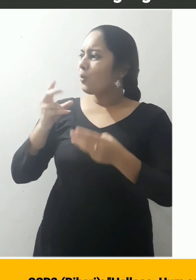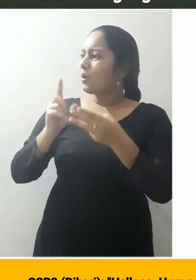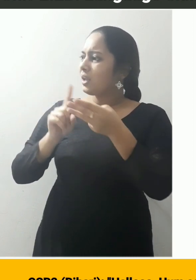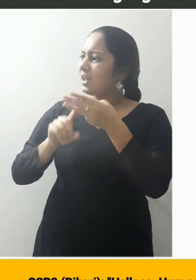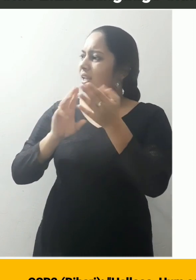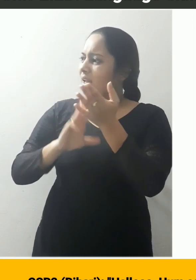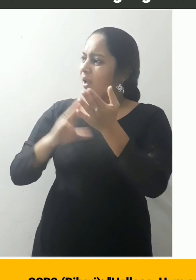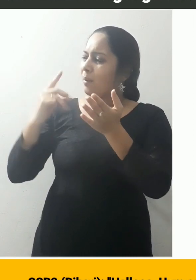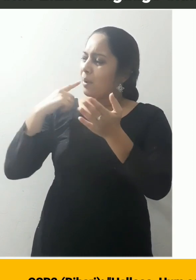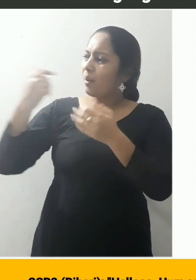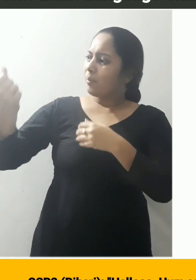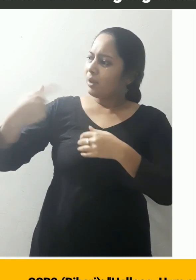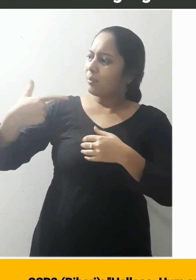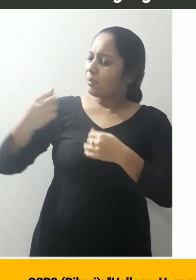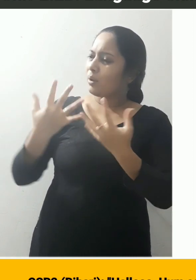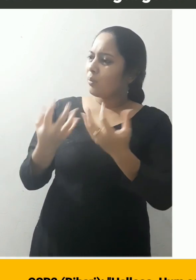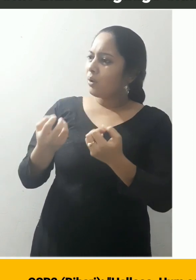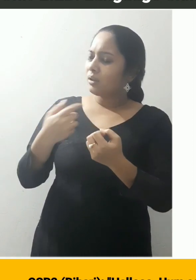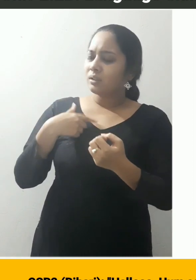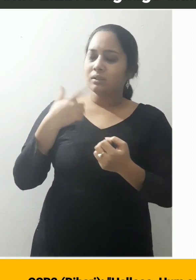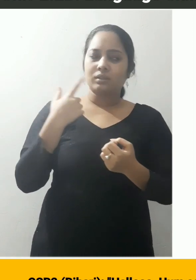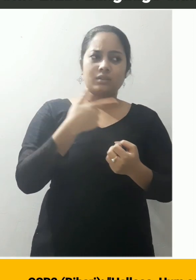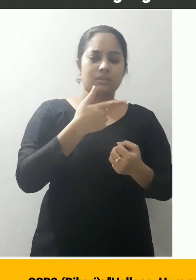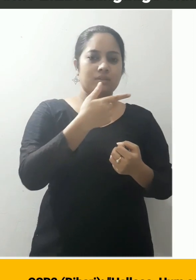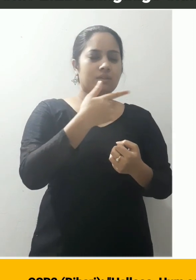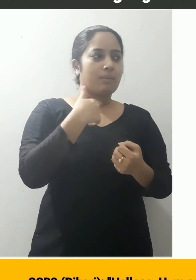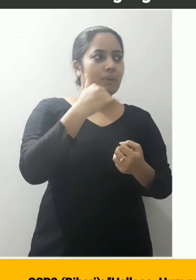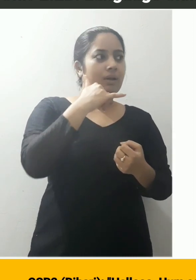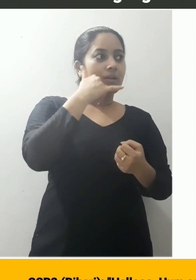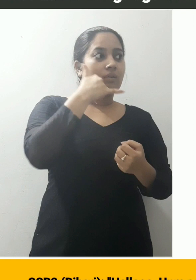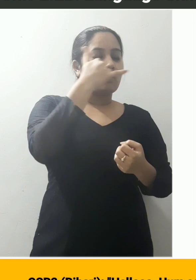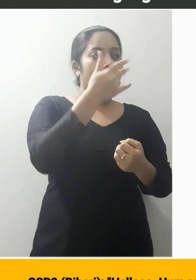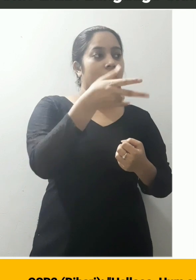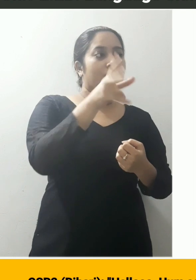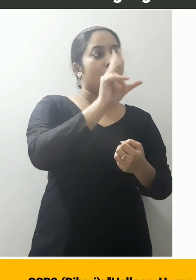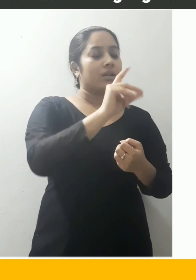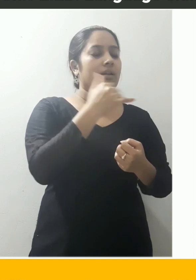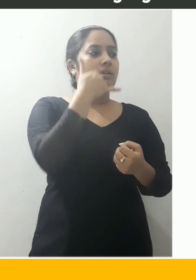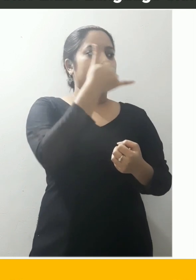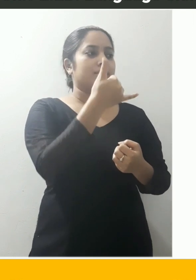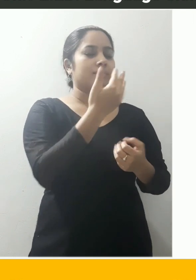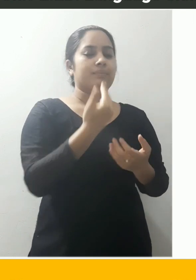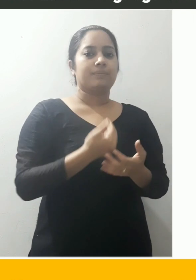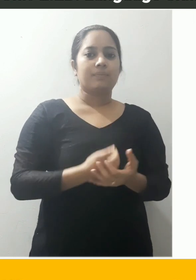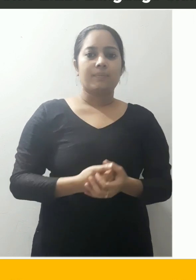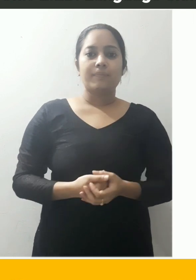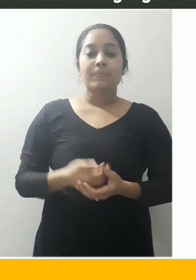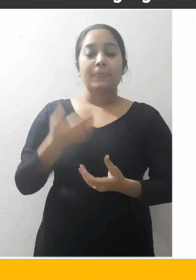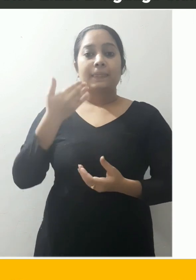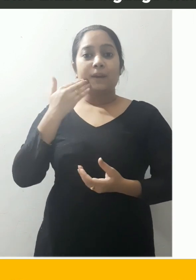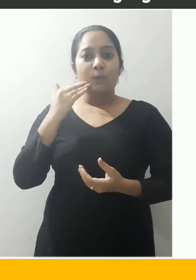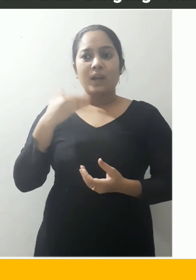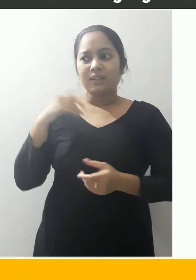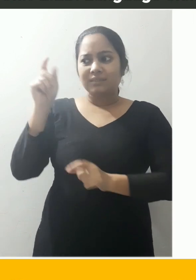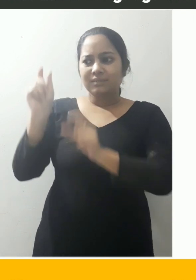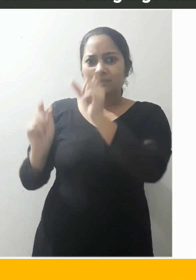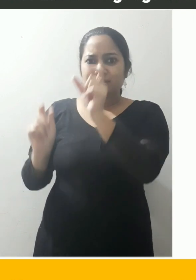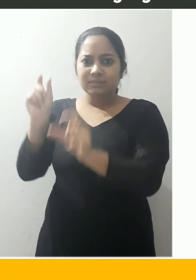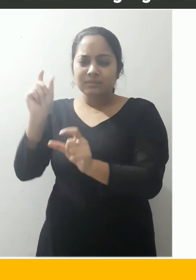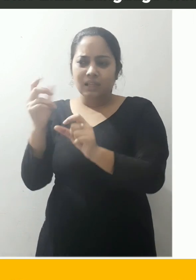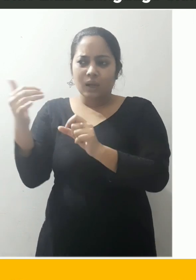हो? कस्टमर: हम बाद में फ़ोन करता हूँ. When customers call you,